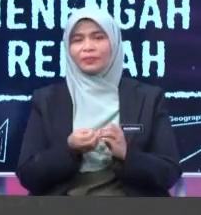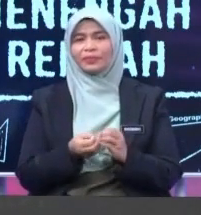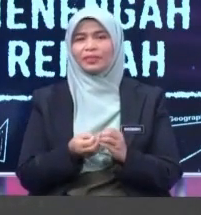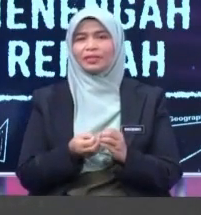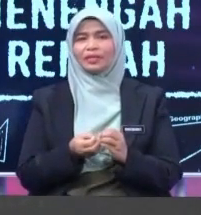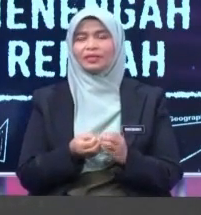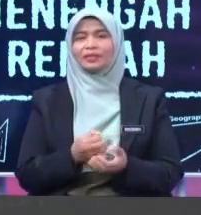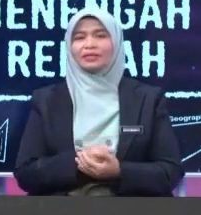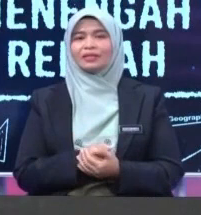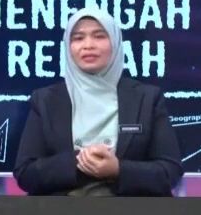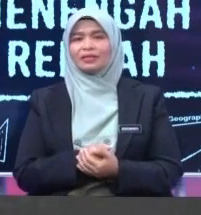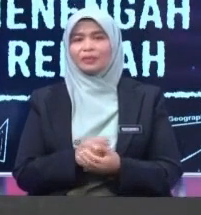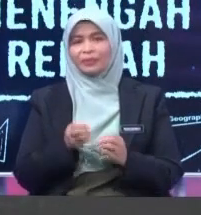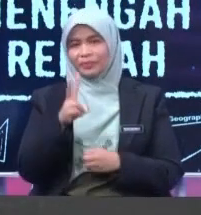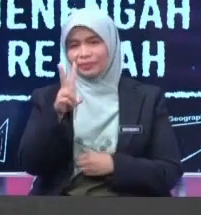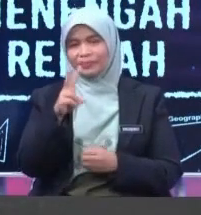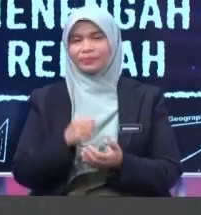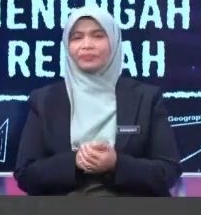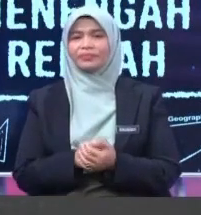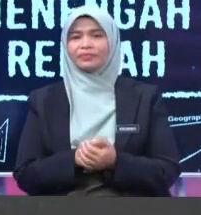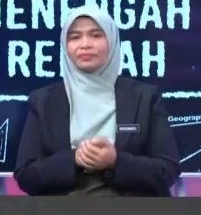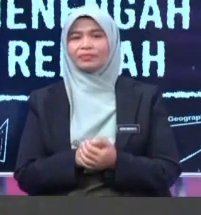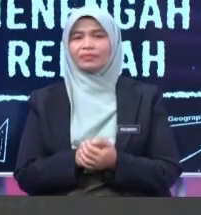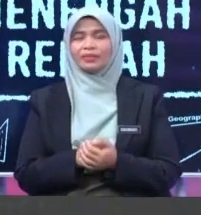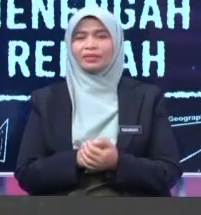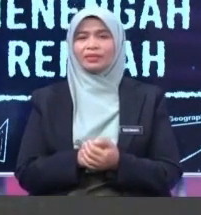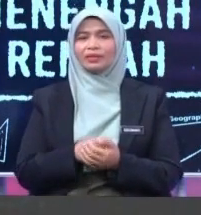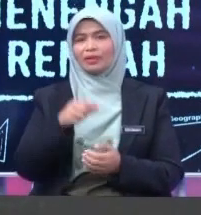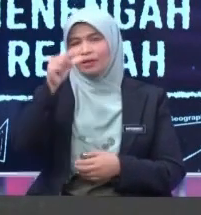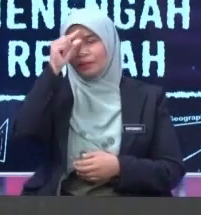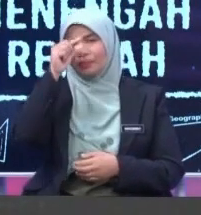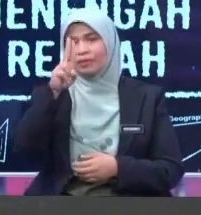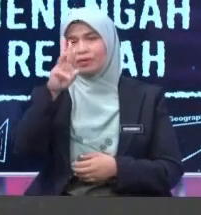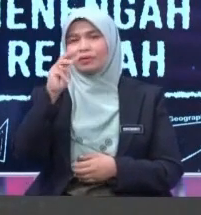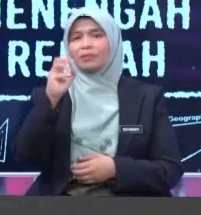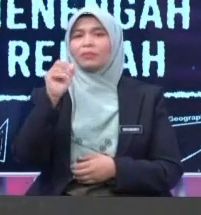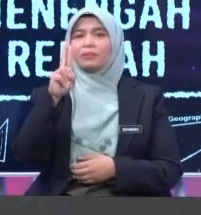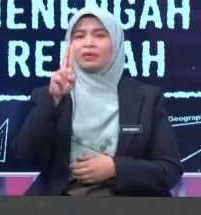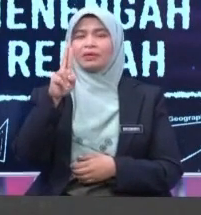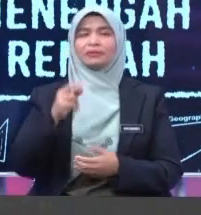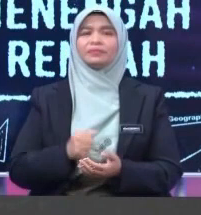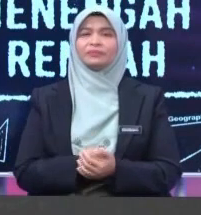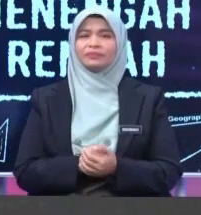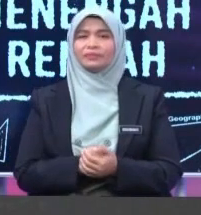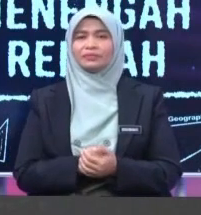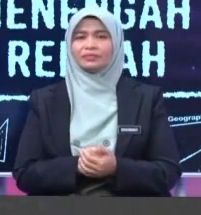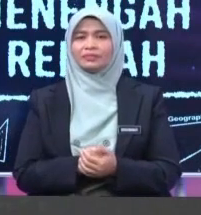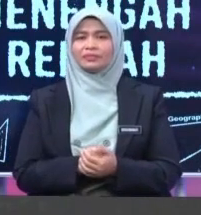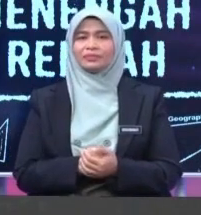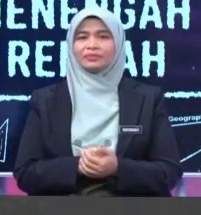Saiful, okey, Saiful dah lambai. Okay, yang kedua ialah Abang Umar Nasrullah bin Abang Ahmad